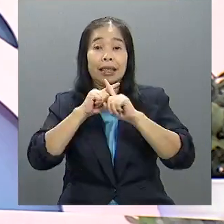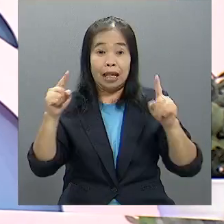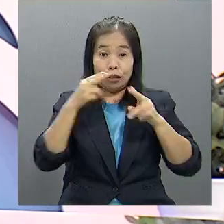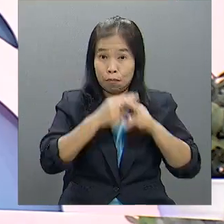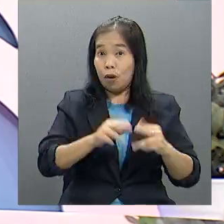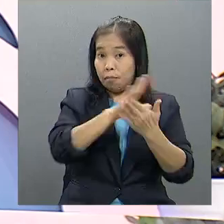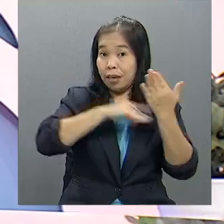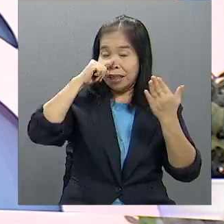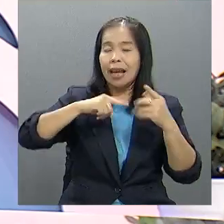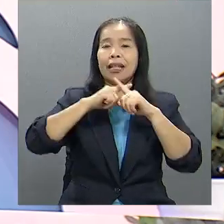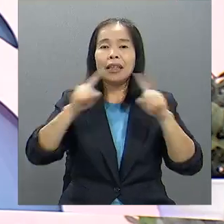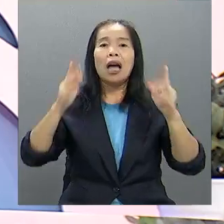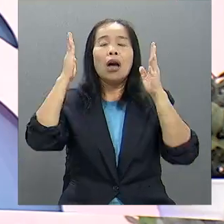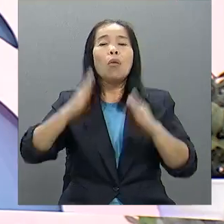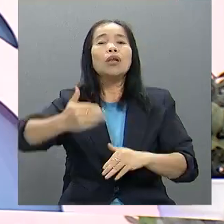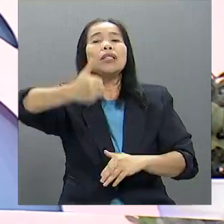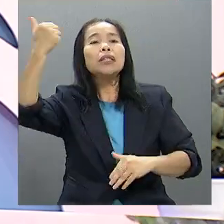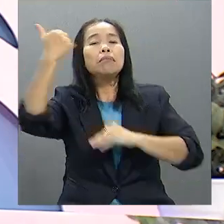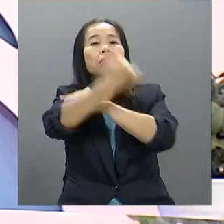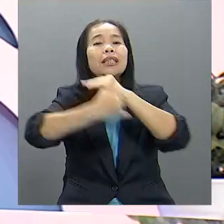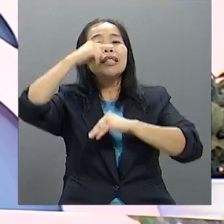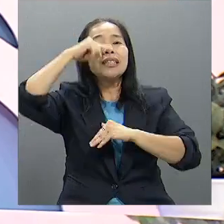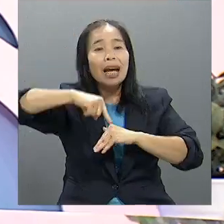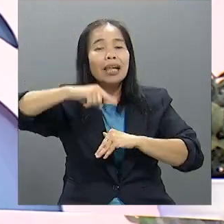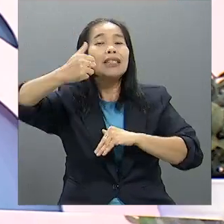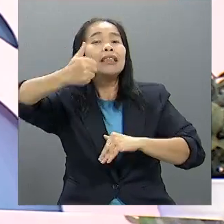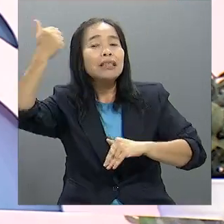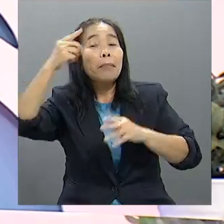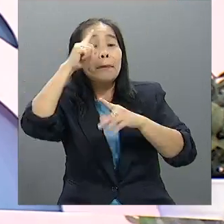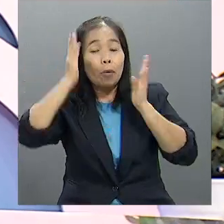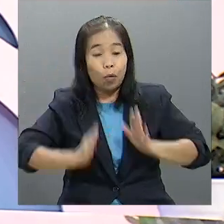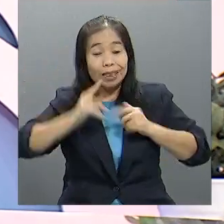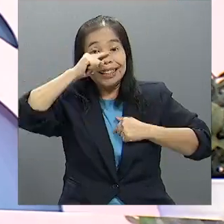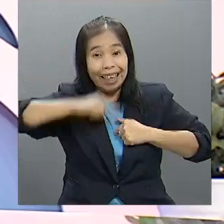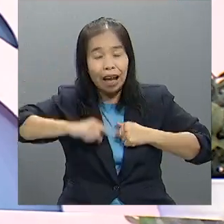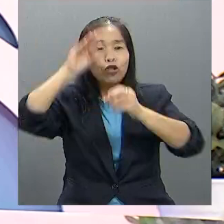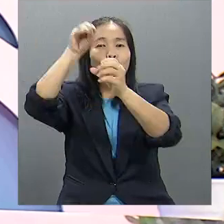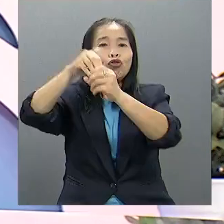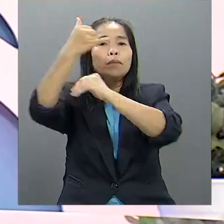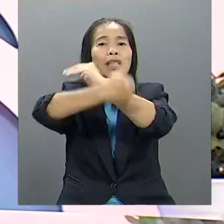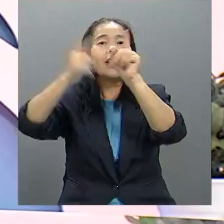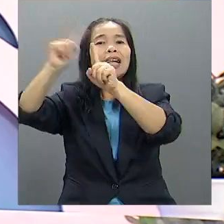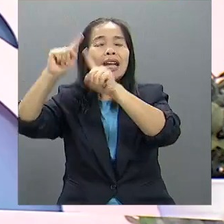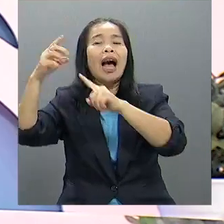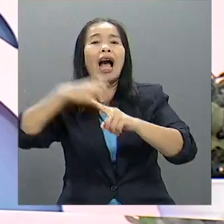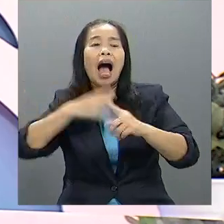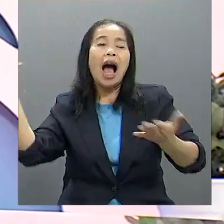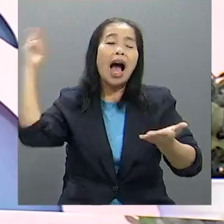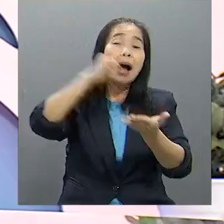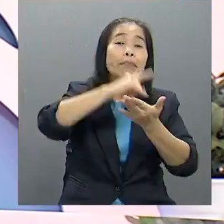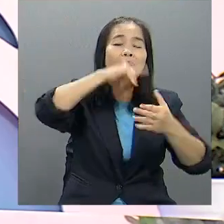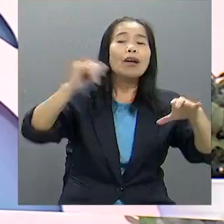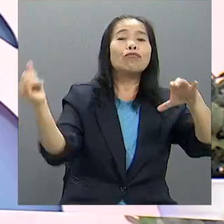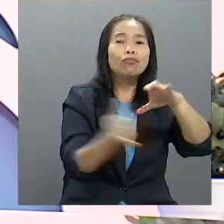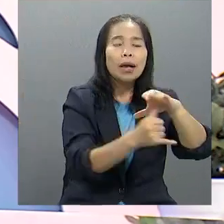ต่ว่าแน่นอนยังมีตัวเลขผู้ติดเชื้อที่มาจากต่างประเทศแต่ว่าทั้งหมดก็อยู่ในเซตทีแล้วซึ่งหลายๆคนก็เกิดคำถามค่ะว่าเอ๊ะแล้วอย่างนี้เราจะ